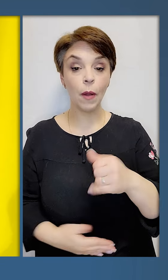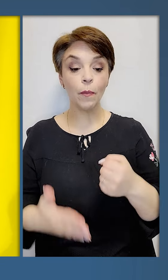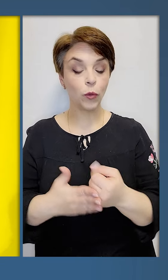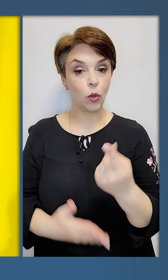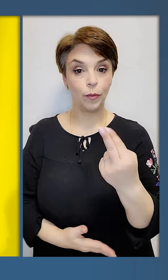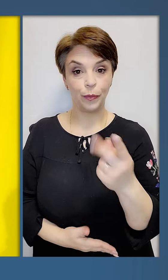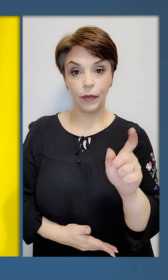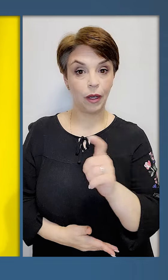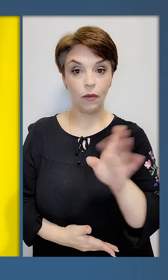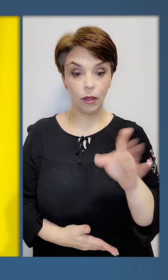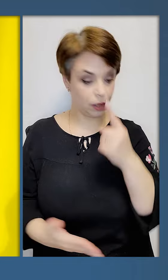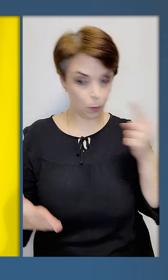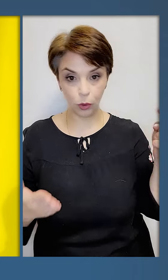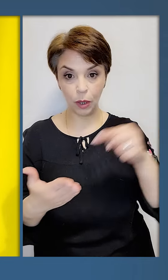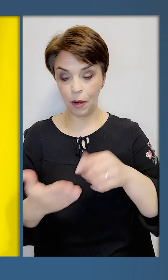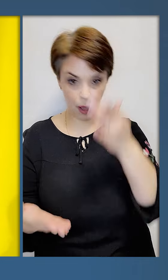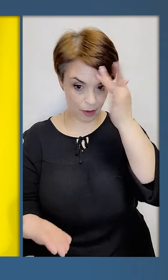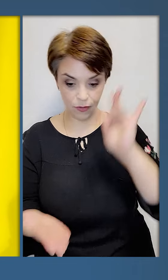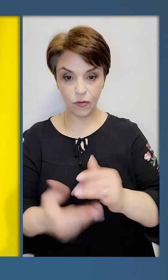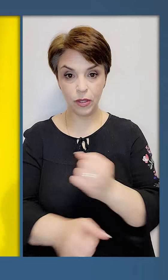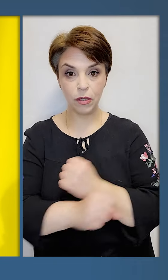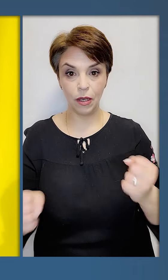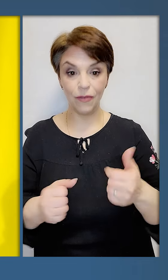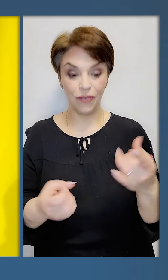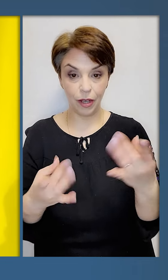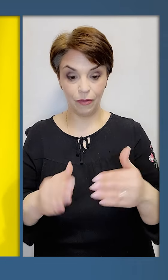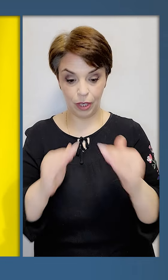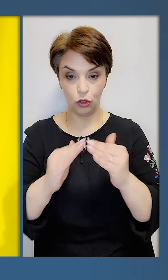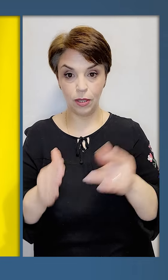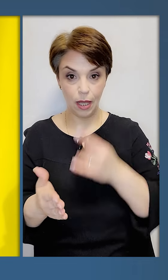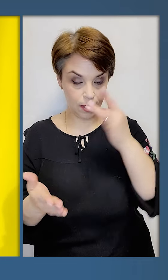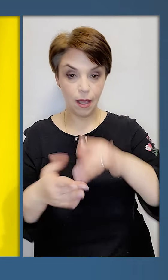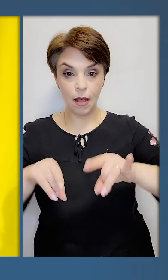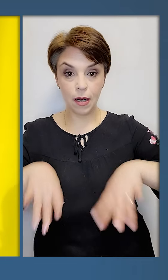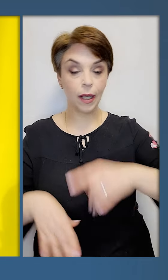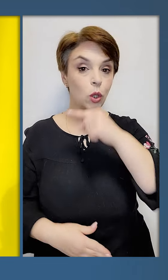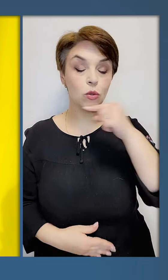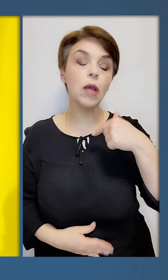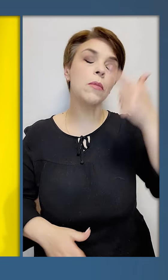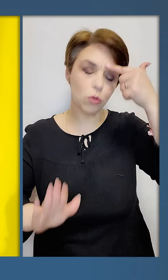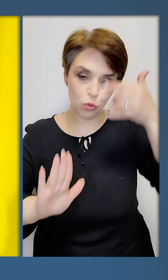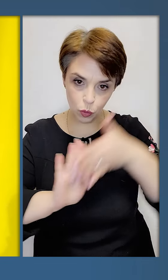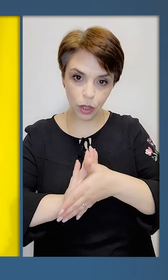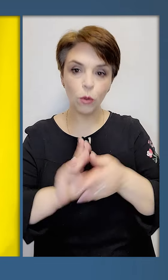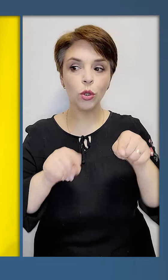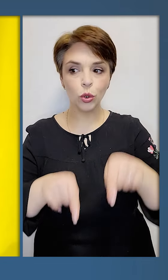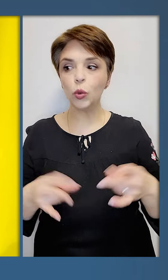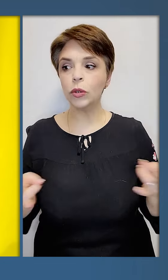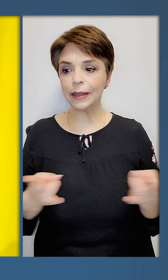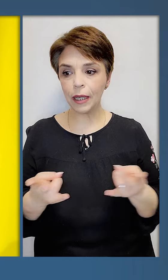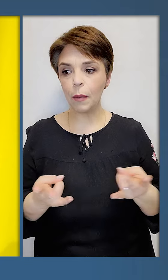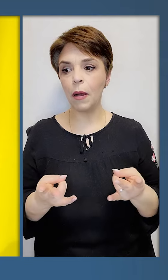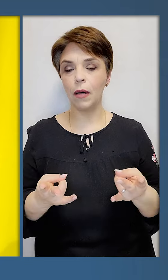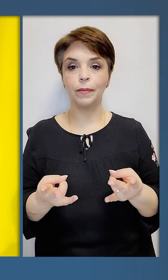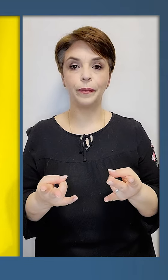до хвилини потрапляє в ціль, цивільну ціль, ракета росіян. Ми розуміємо, що тут треба